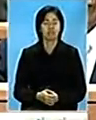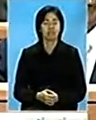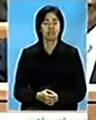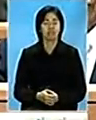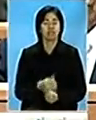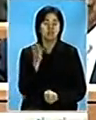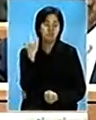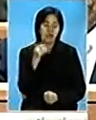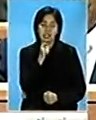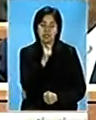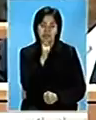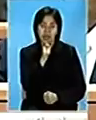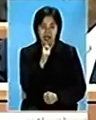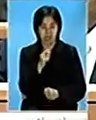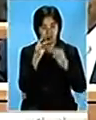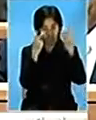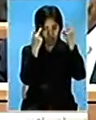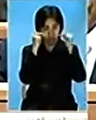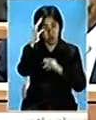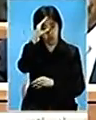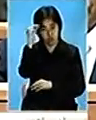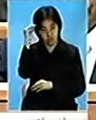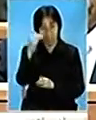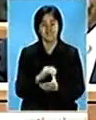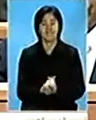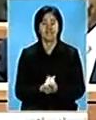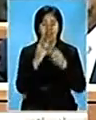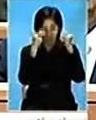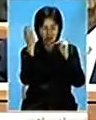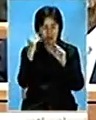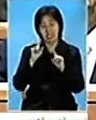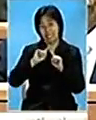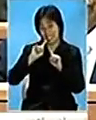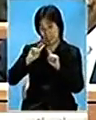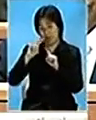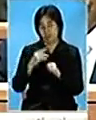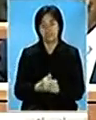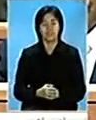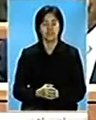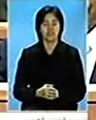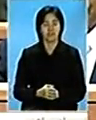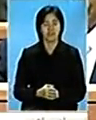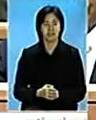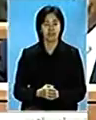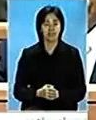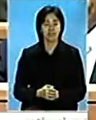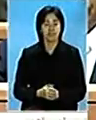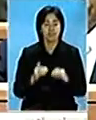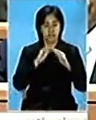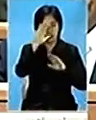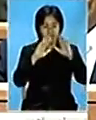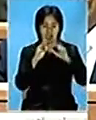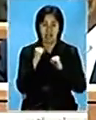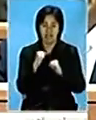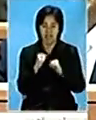ผมเคยได้ฟังคำสัมภาษณ์ของพระท่านชวนหลีกภัยอดีตนายกรัฐมนตรี2สมัยนักต่อสู้ในระบอบประชาธิปไตย